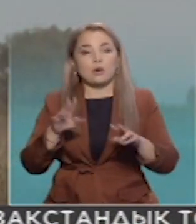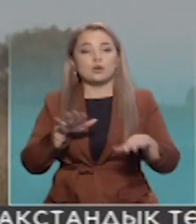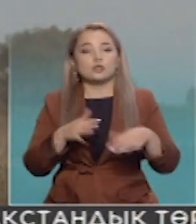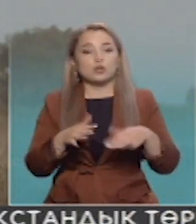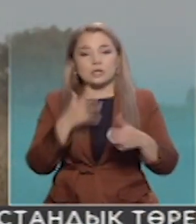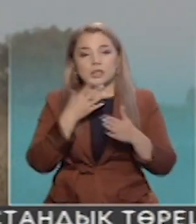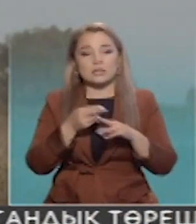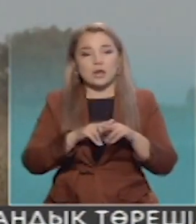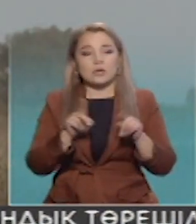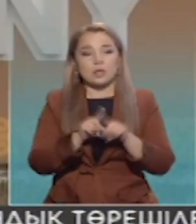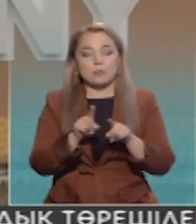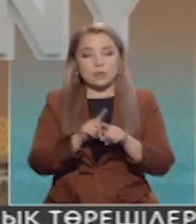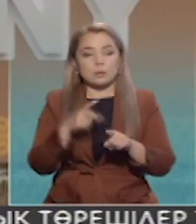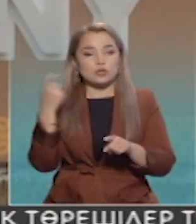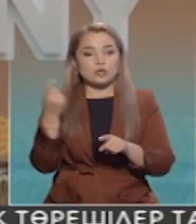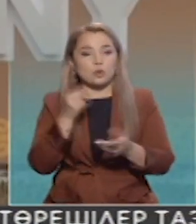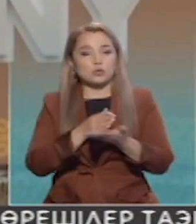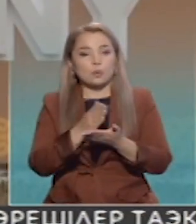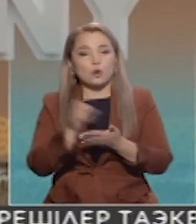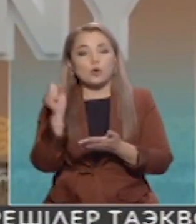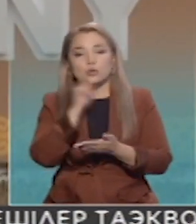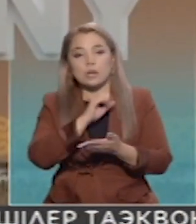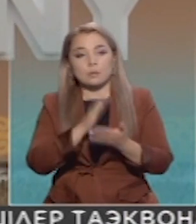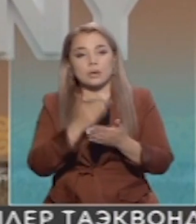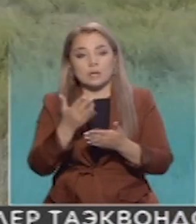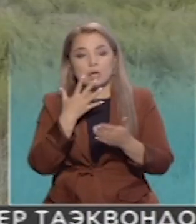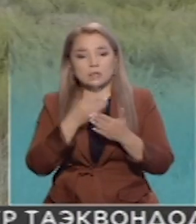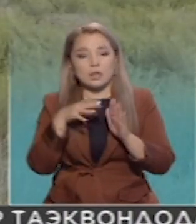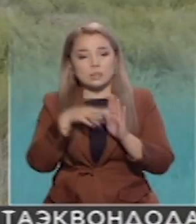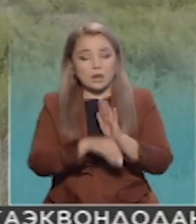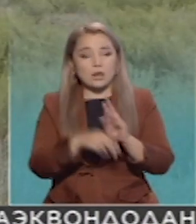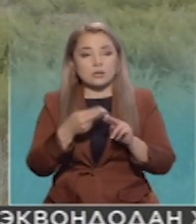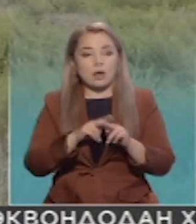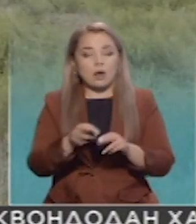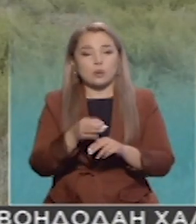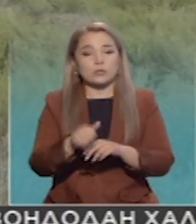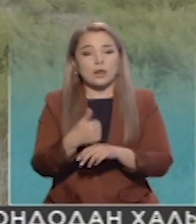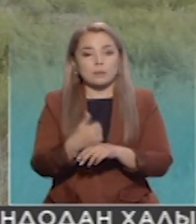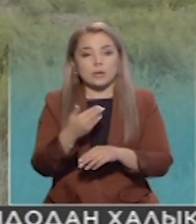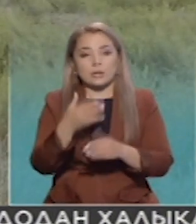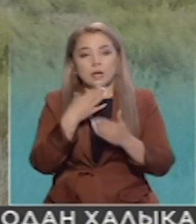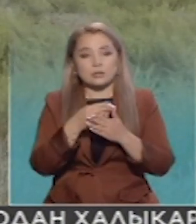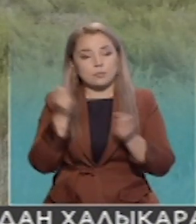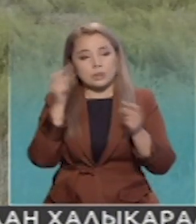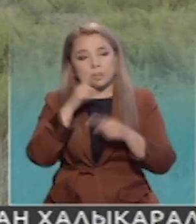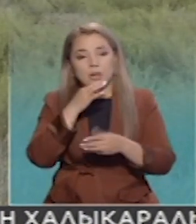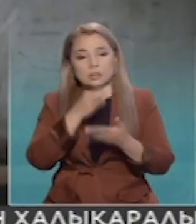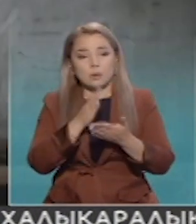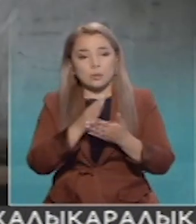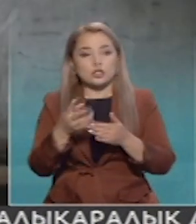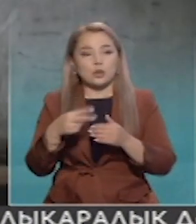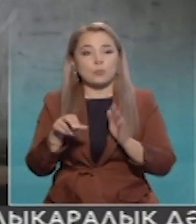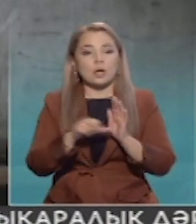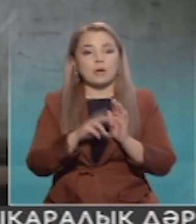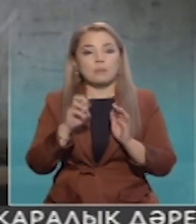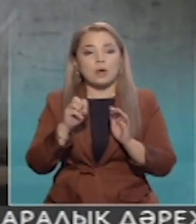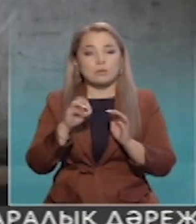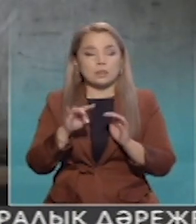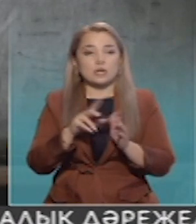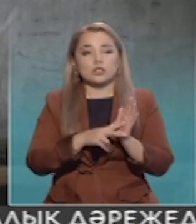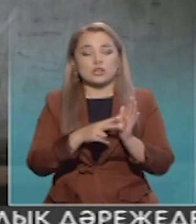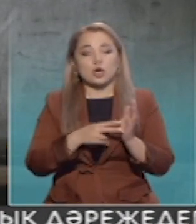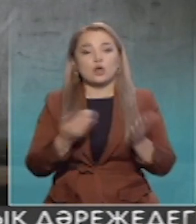өзі жұмыс істейтін шаруа қожалығынан ұрлап алған. Бұл жөнінде аудан әкімі Аян Бейсекин мәлімдеді. Еске салайық, 26 мамырда жеті